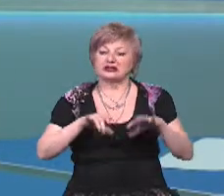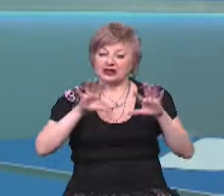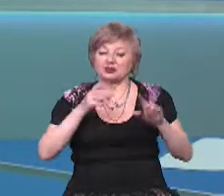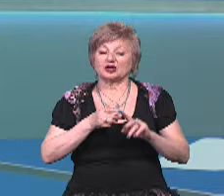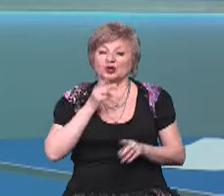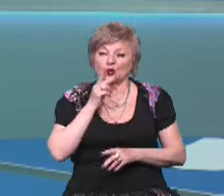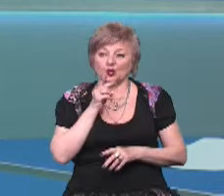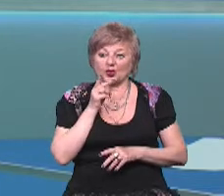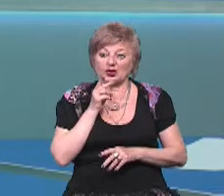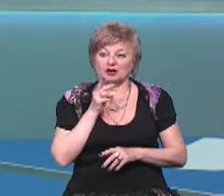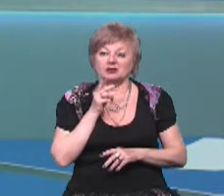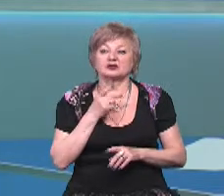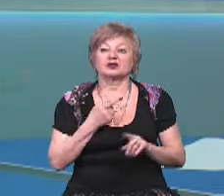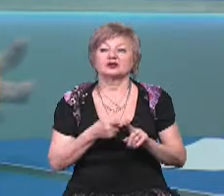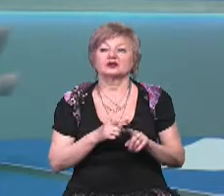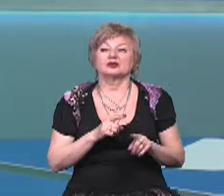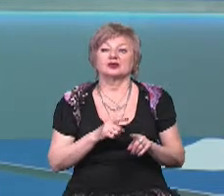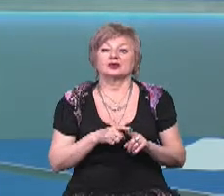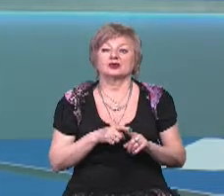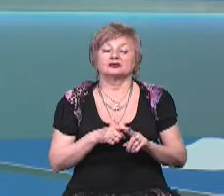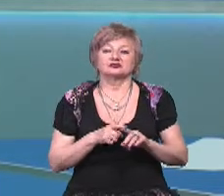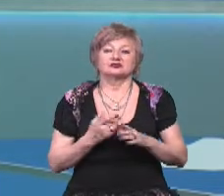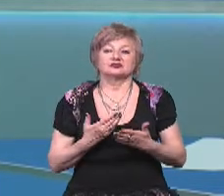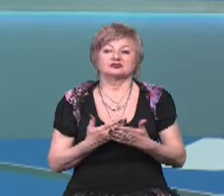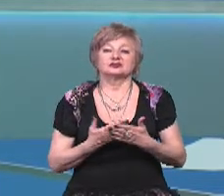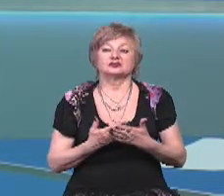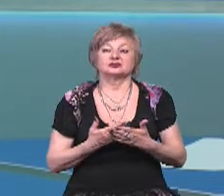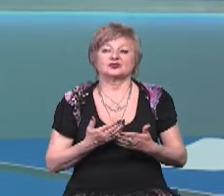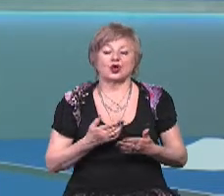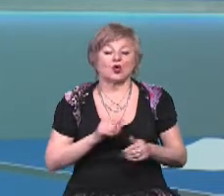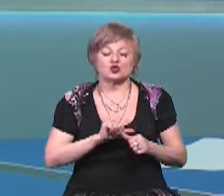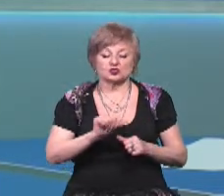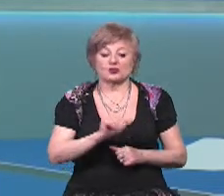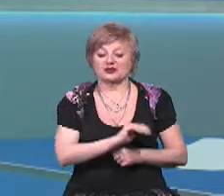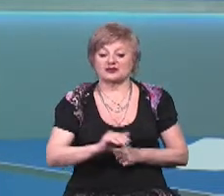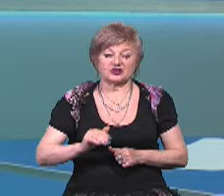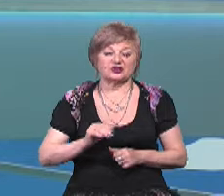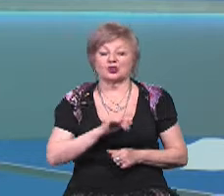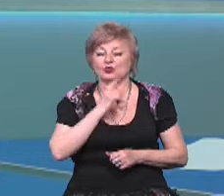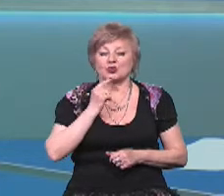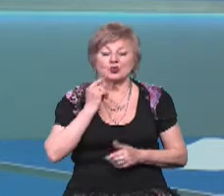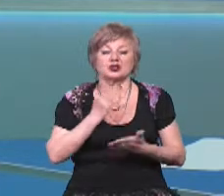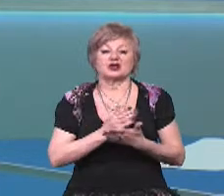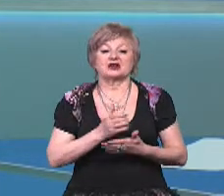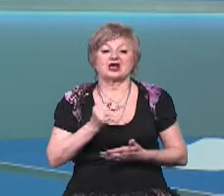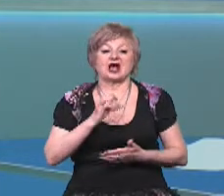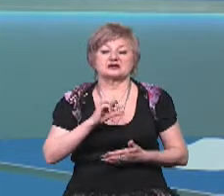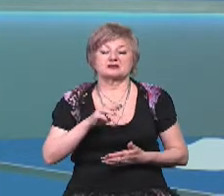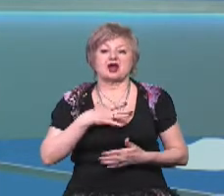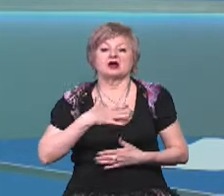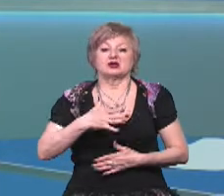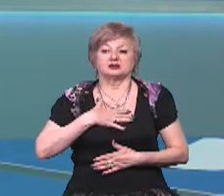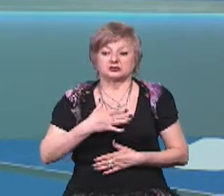з одного боку, тригером, який підсилює активність бронхоспазму вже в тих дітей, яких є астма, і може бути навіть